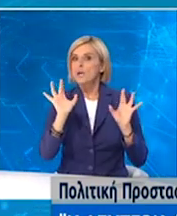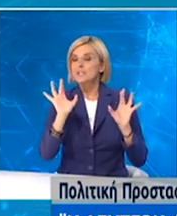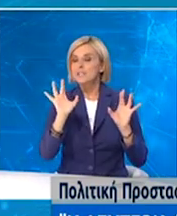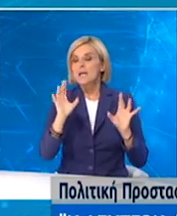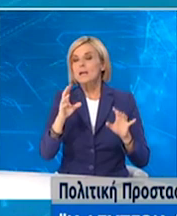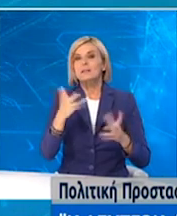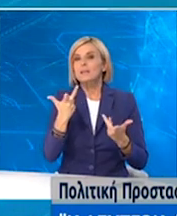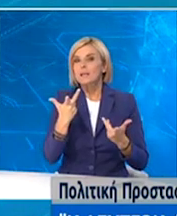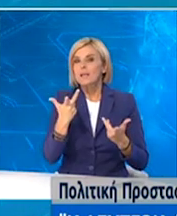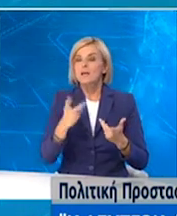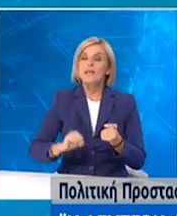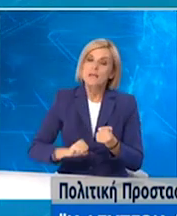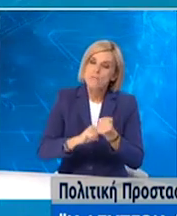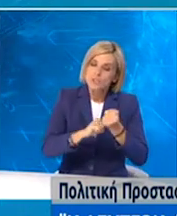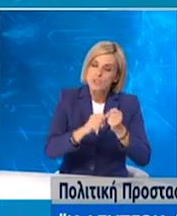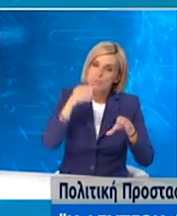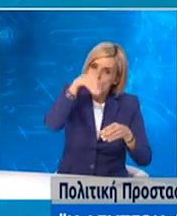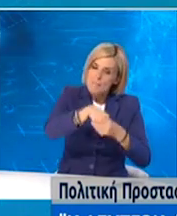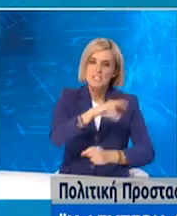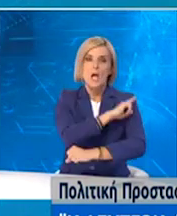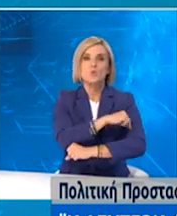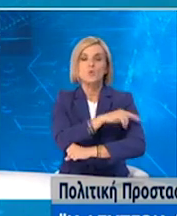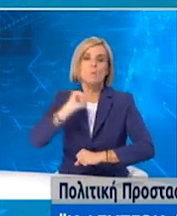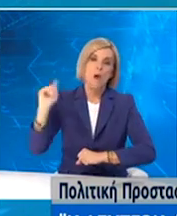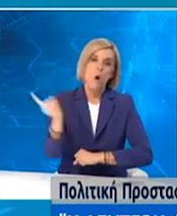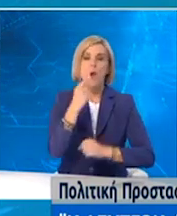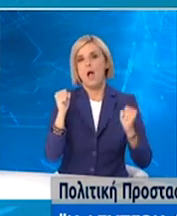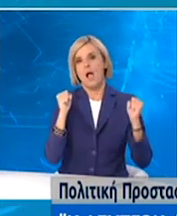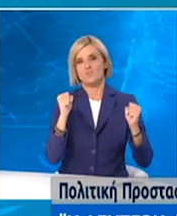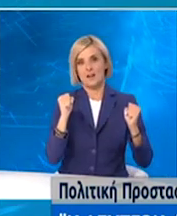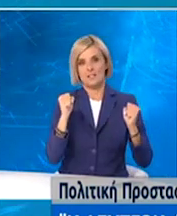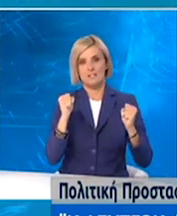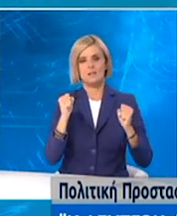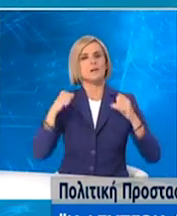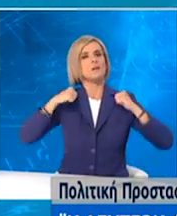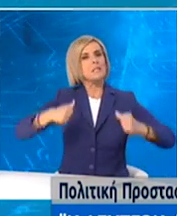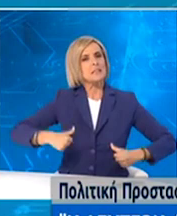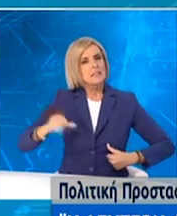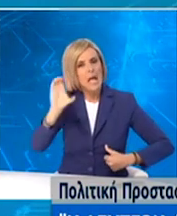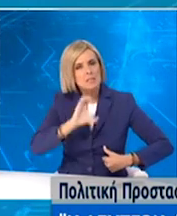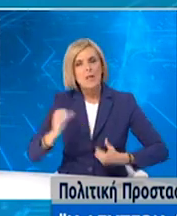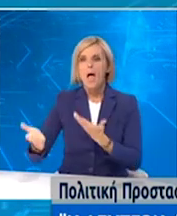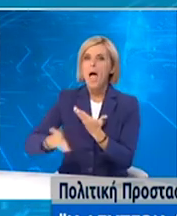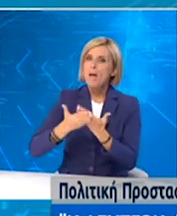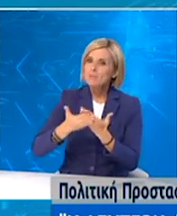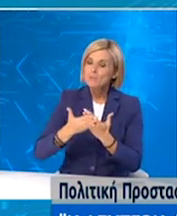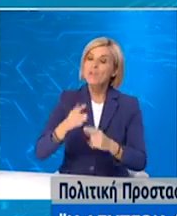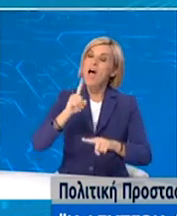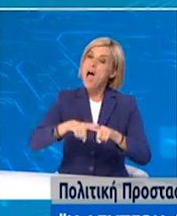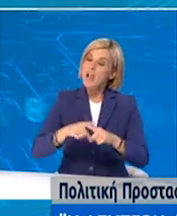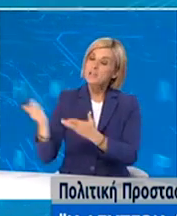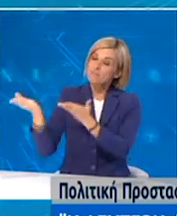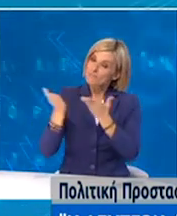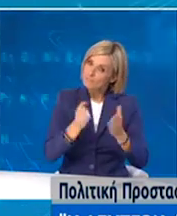υγεία. Γιατί αυτός είναι ο μόνος τρόπος να παραμείνουμε όλοι ασφαλείς, επισκέπτες, ταξιδιώτες και φιλόξενοι Έλληνες